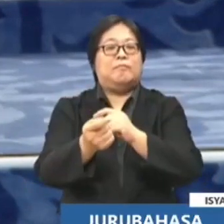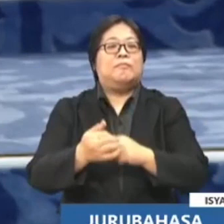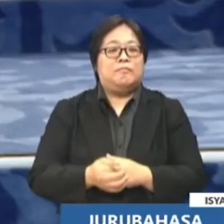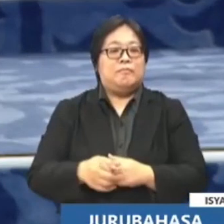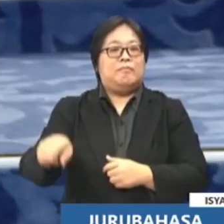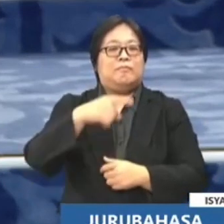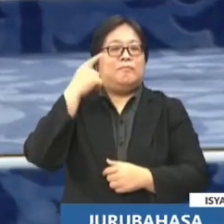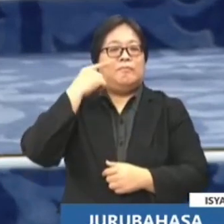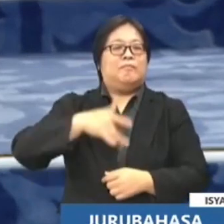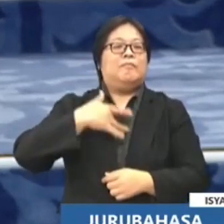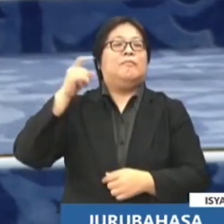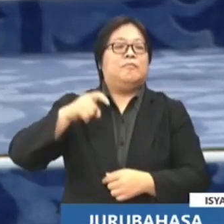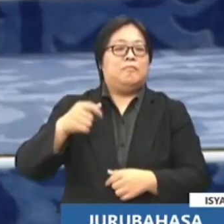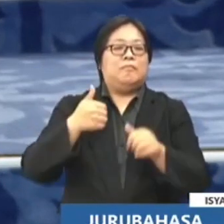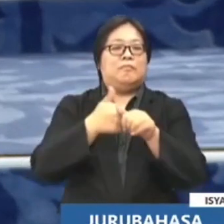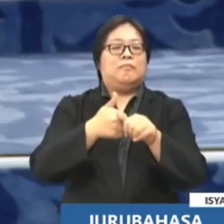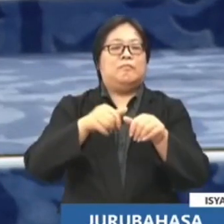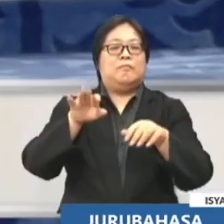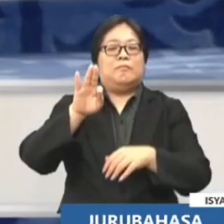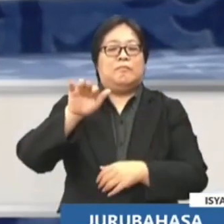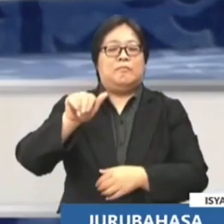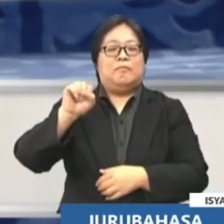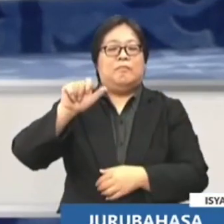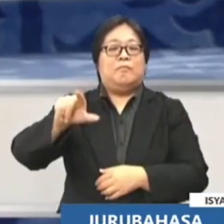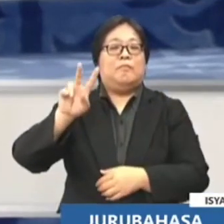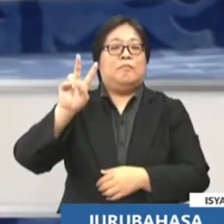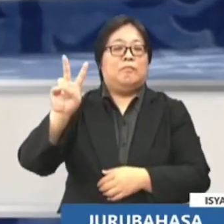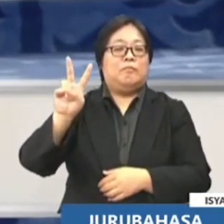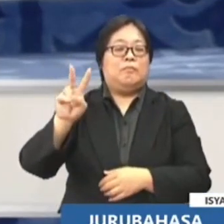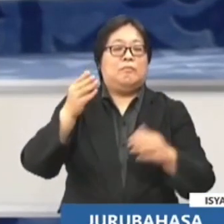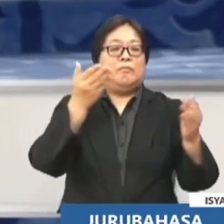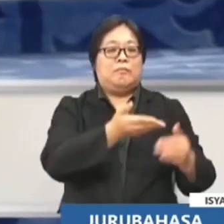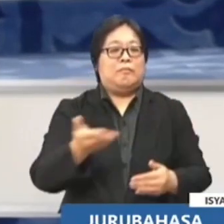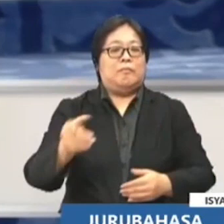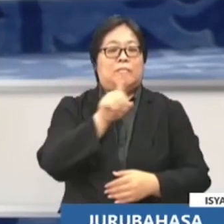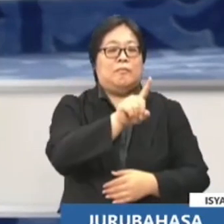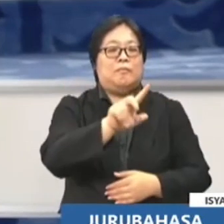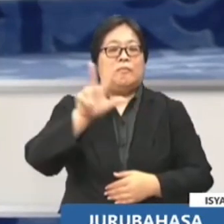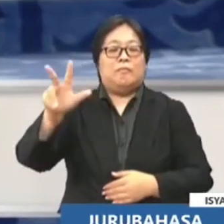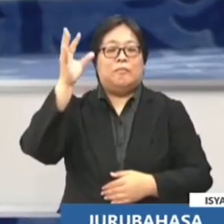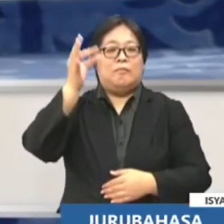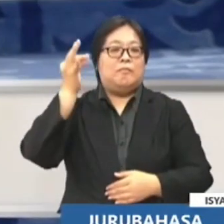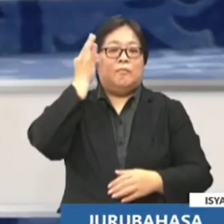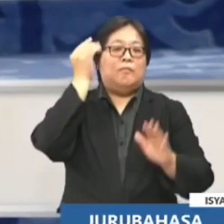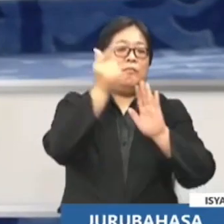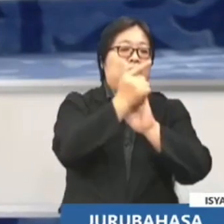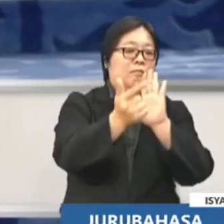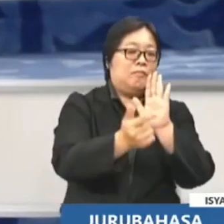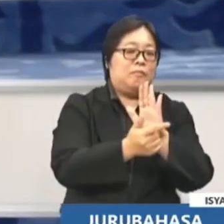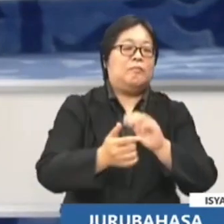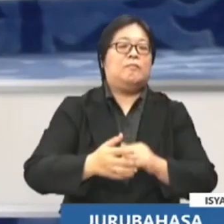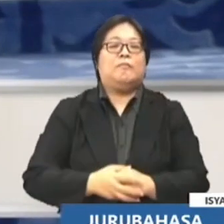dipikirkan perlu berdasarkan pasal 2 berkado 113 lembagaan persekutuan